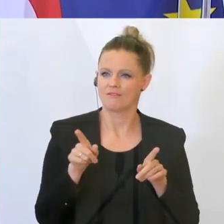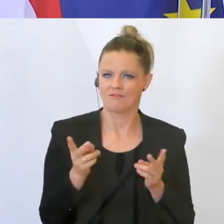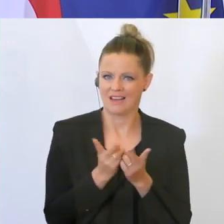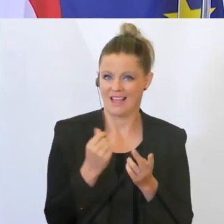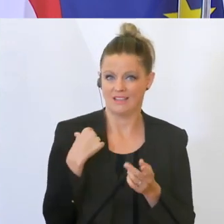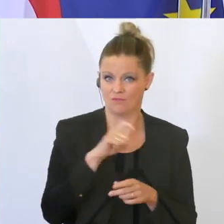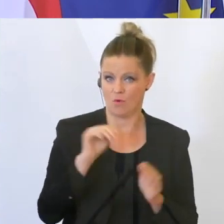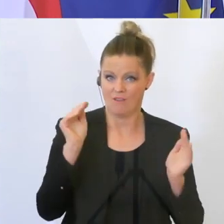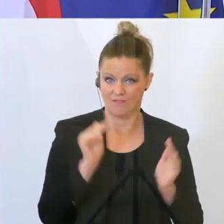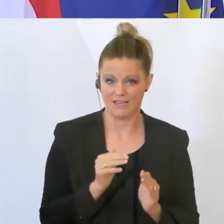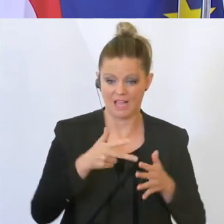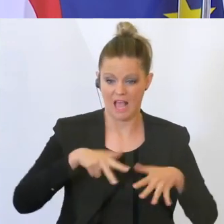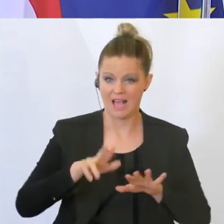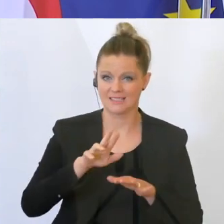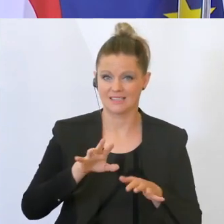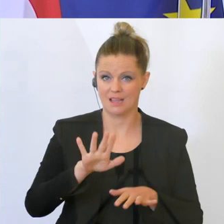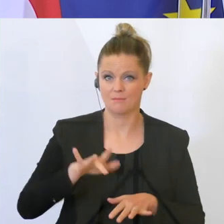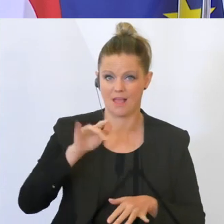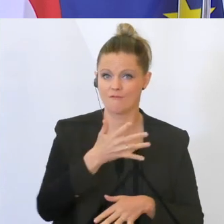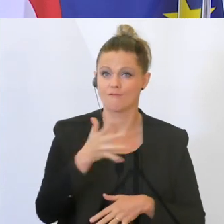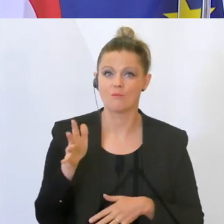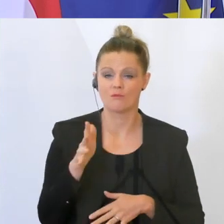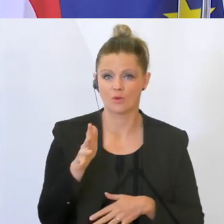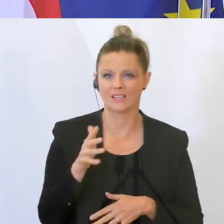dem Stand von 18. Mai sind es